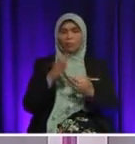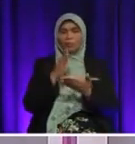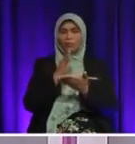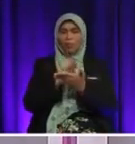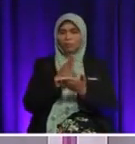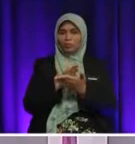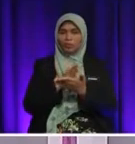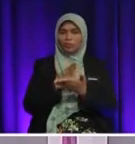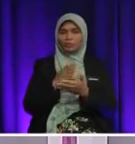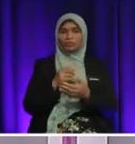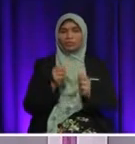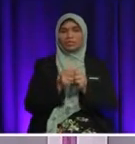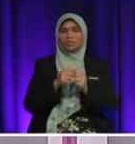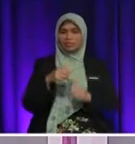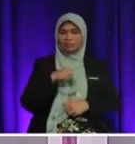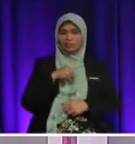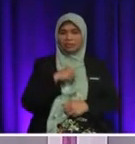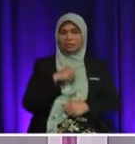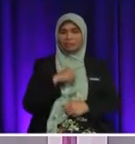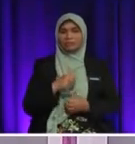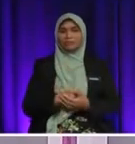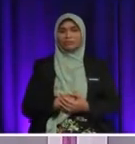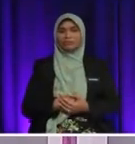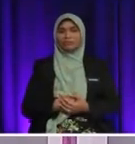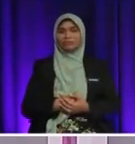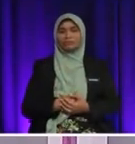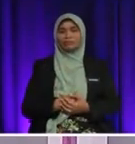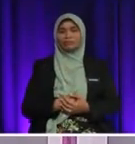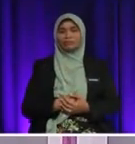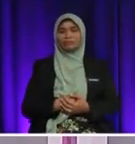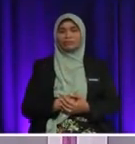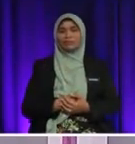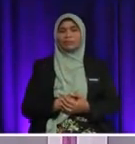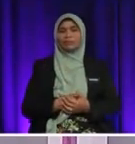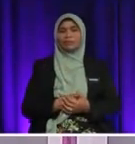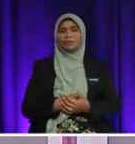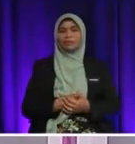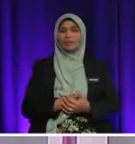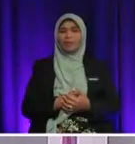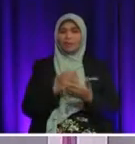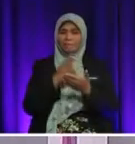dengan sendiri. Tanpa ada orang pegang. Tuk-tuk-tuk. Mana orangnya? Tapi parang tu